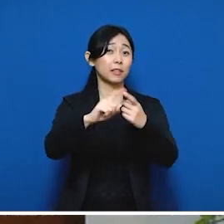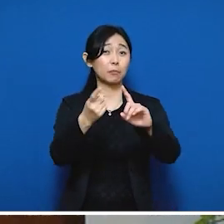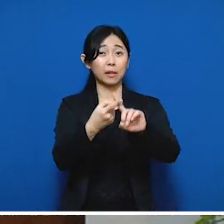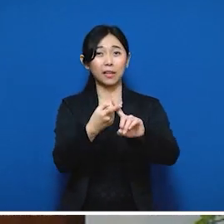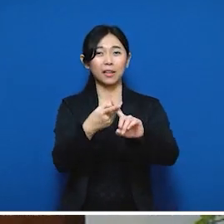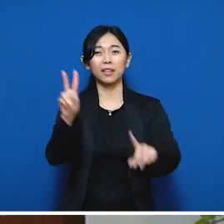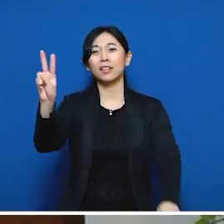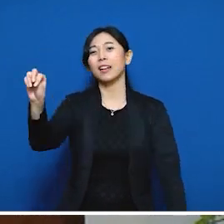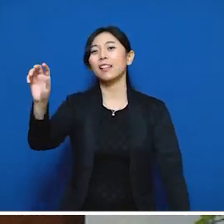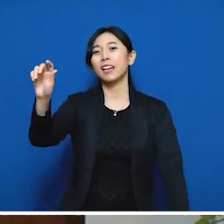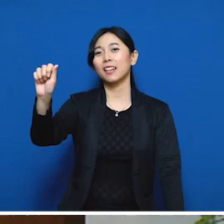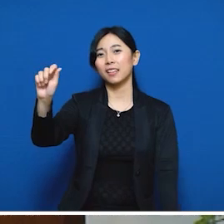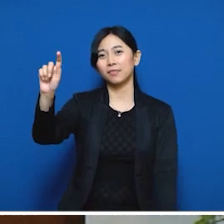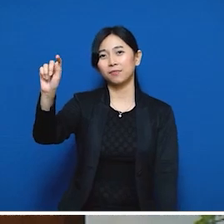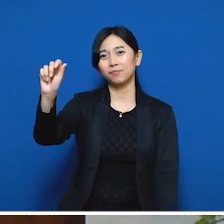Natanael.